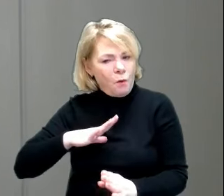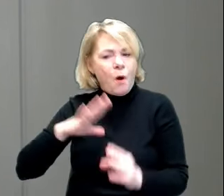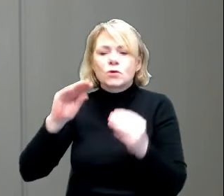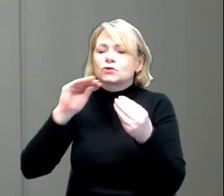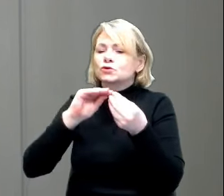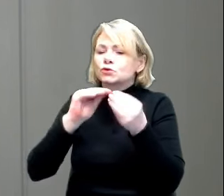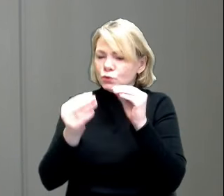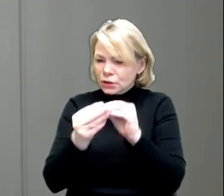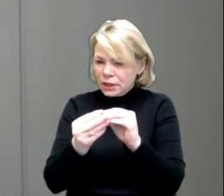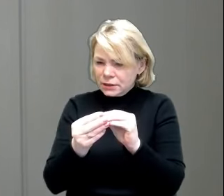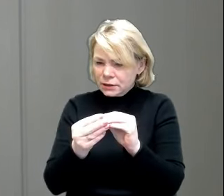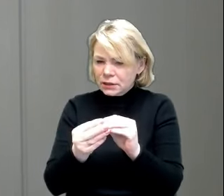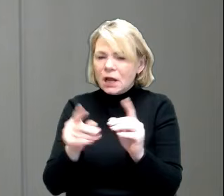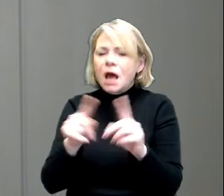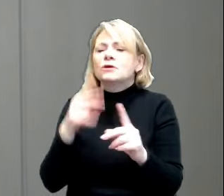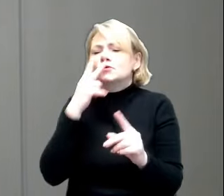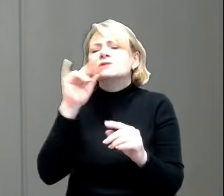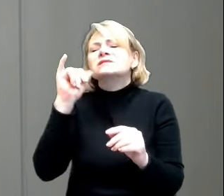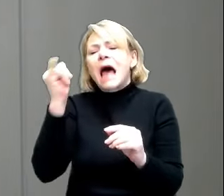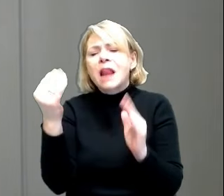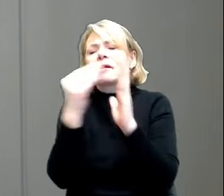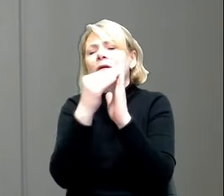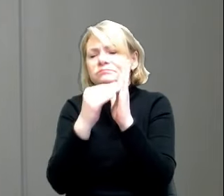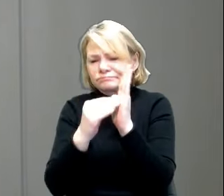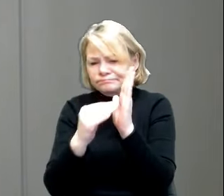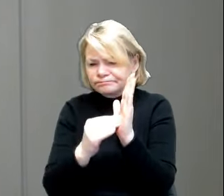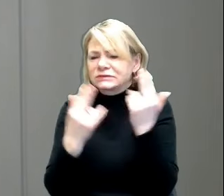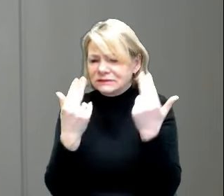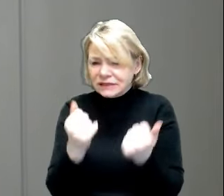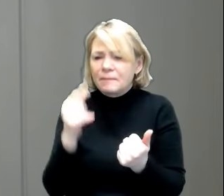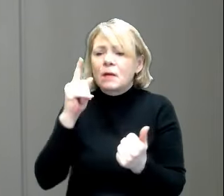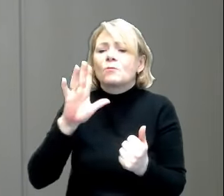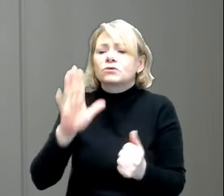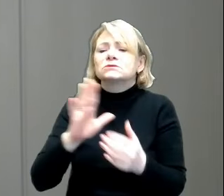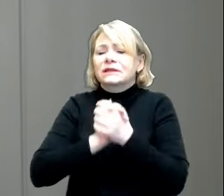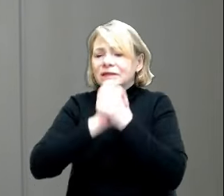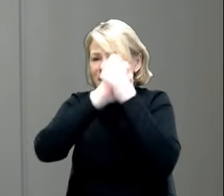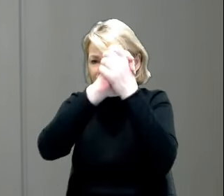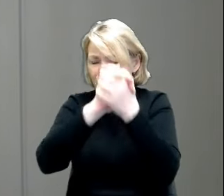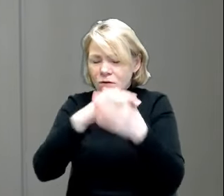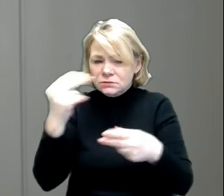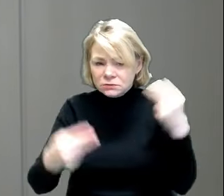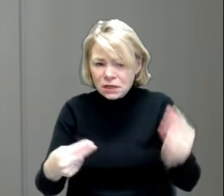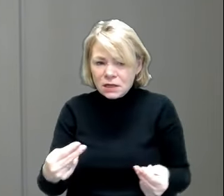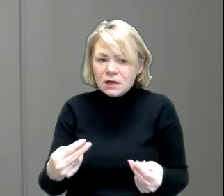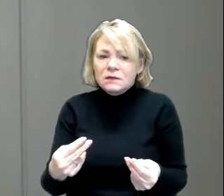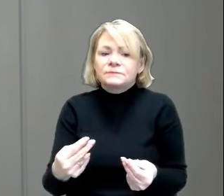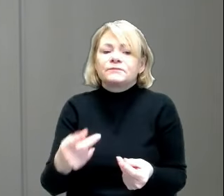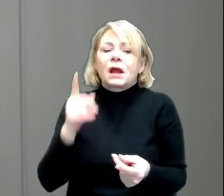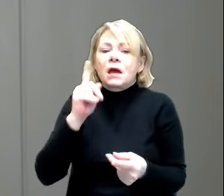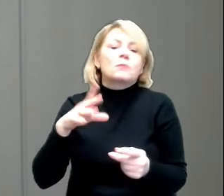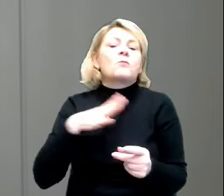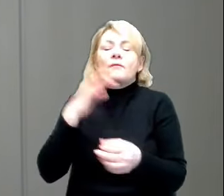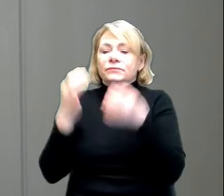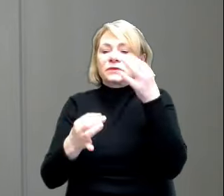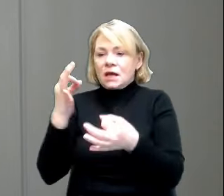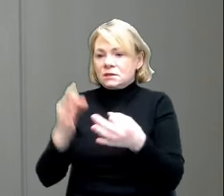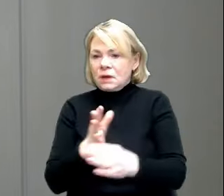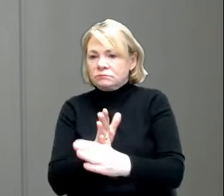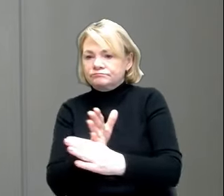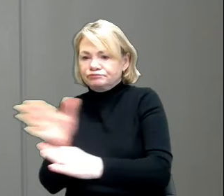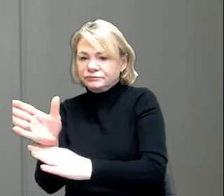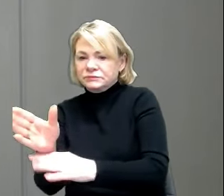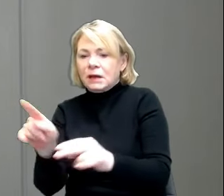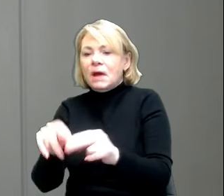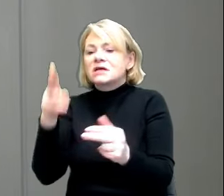taikos sutar prieššitą nuėjo į teismą ir paprašė priimti sprendimą už akių sprendimas už akių iš karto eina vykdymo raštas